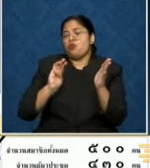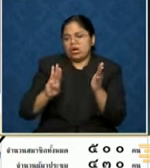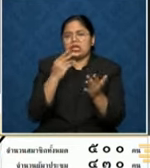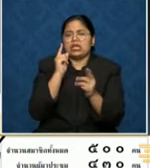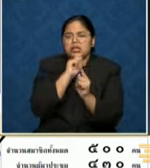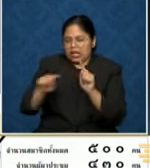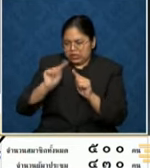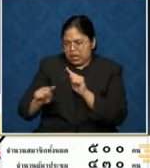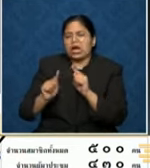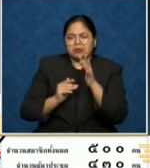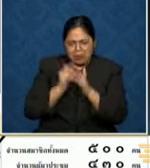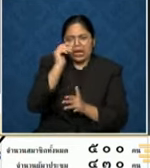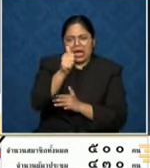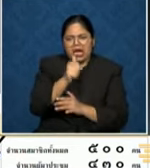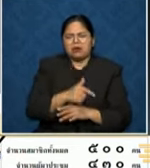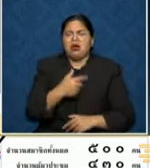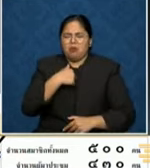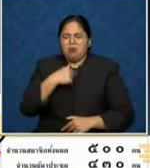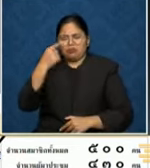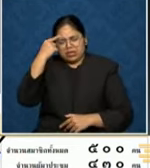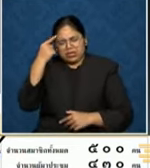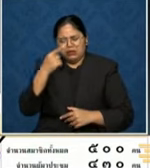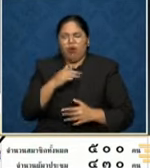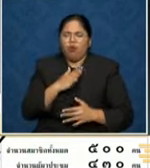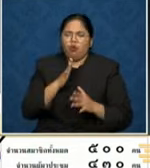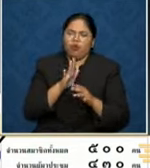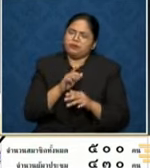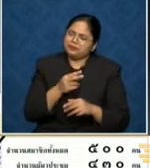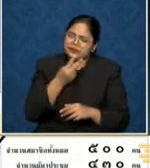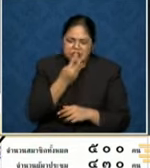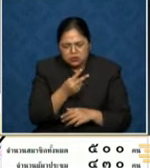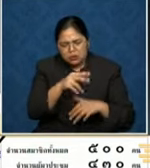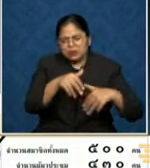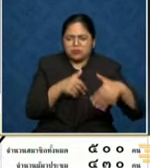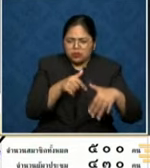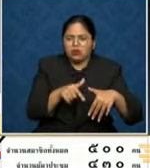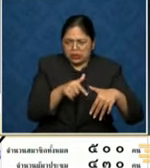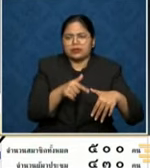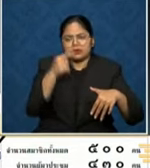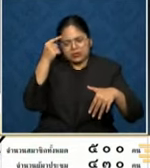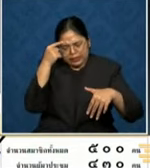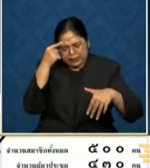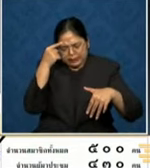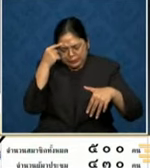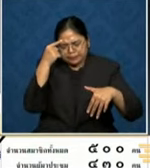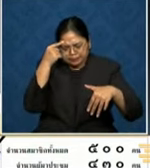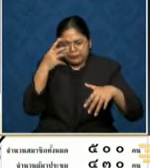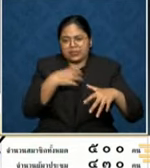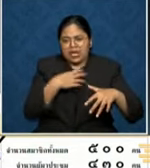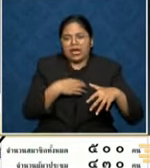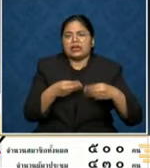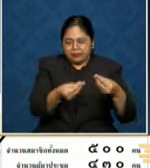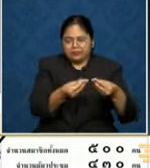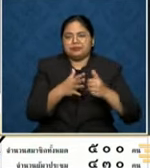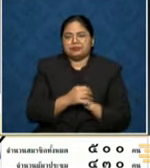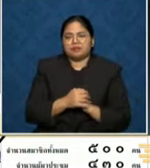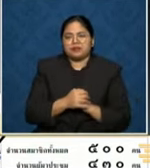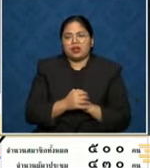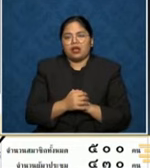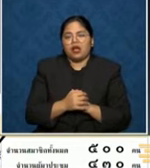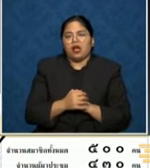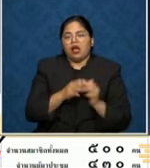พี่น้องประชาชนครับท่านประธานครับเรื่องที่2เรื่องการแก้ไขปัญหาหนี้สิน